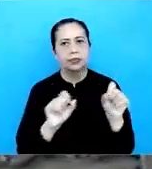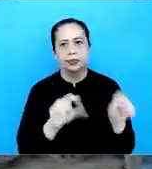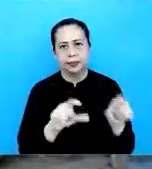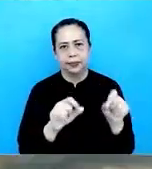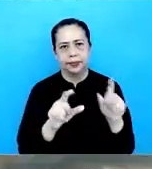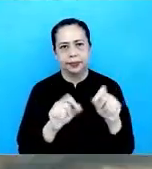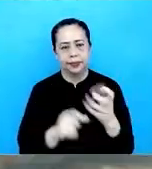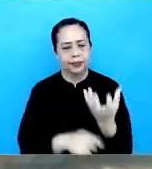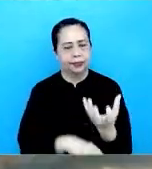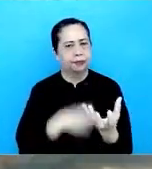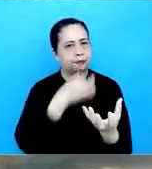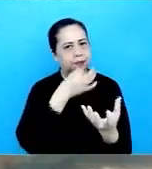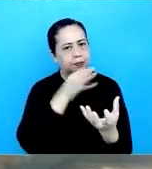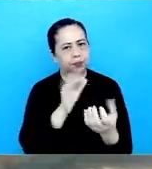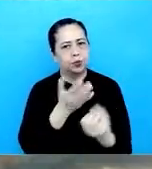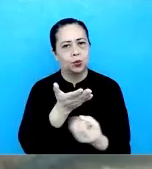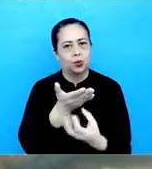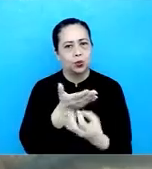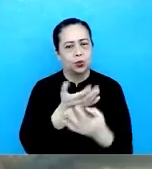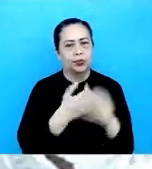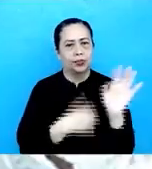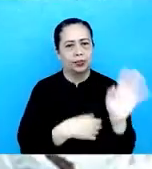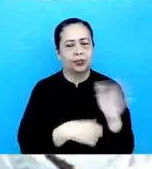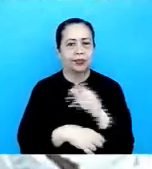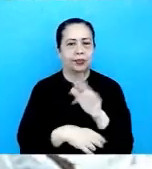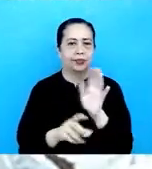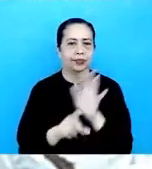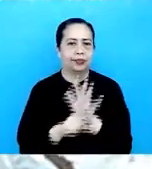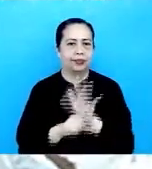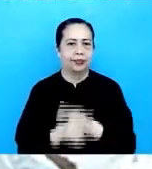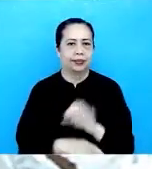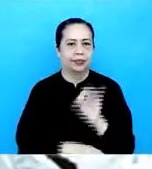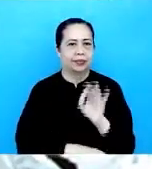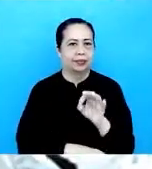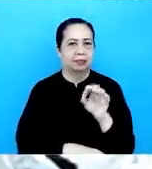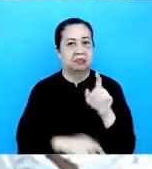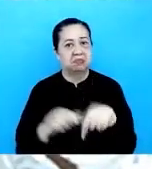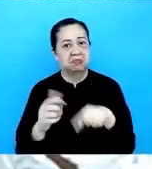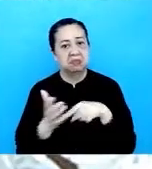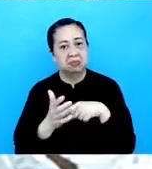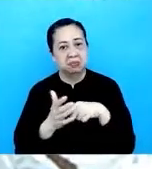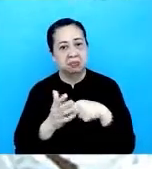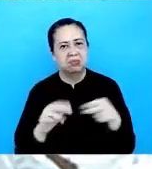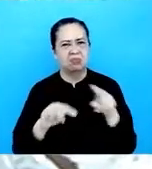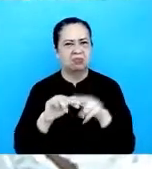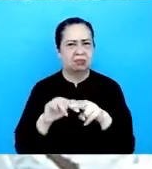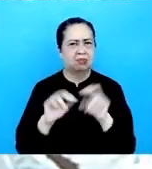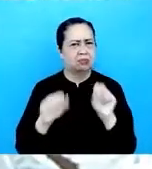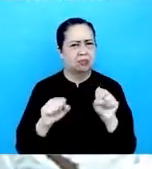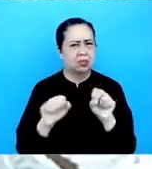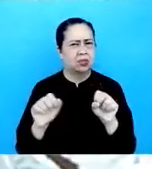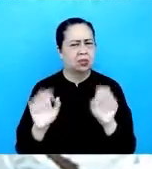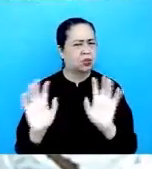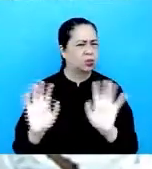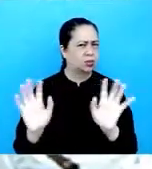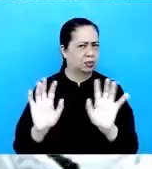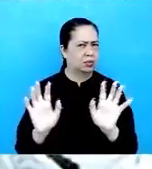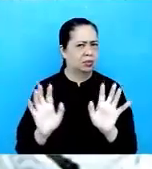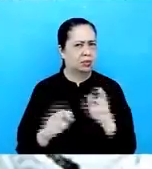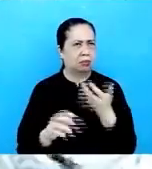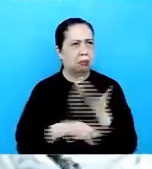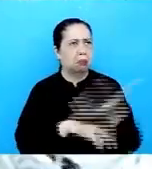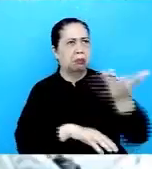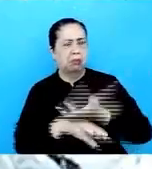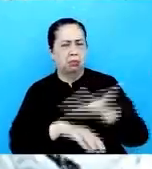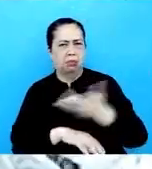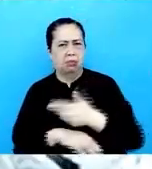sa paboritong luto ng kanyang mga suki. Pag hindi kaya, itaas. Pero pag kaya, huwag manamantala kasi lalo